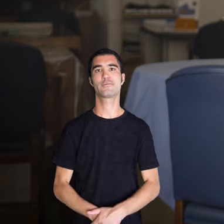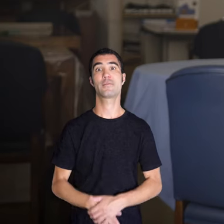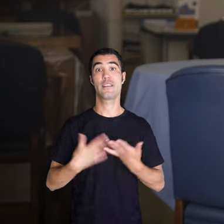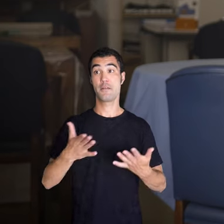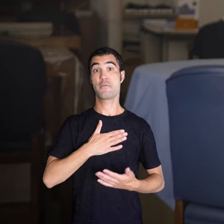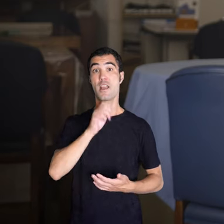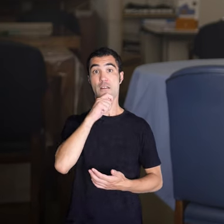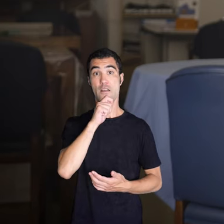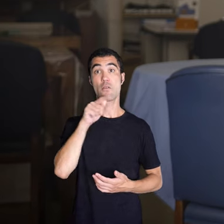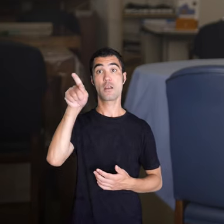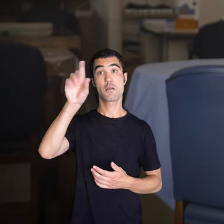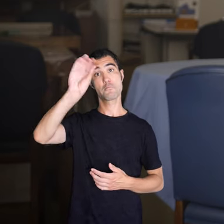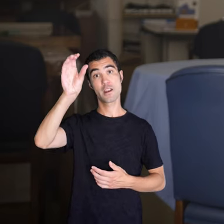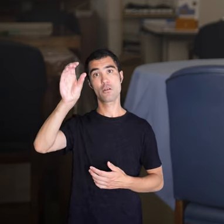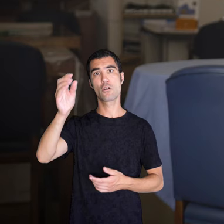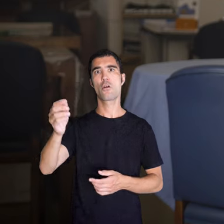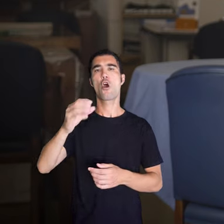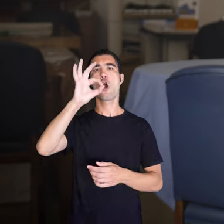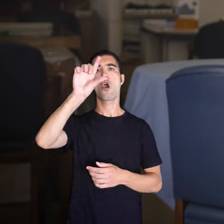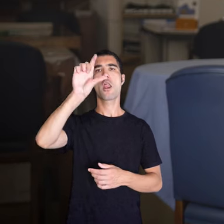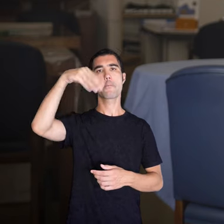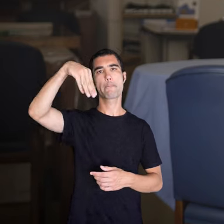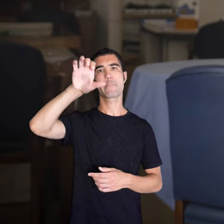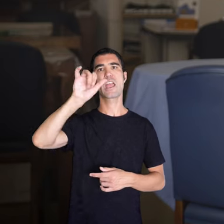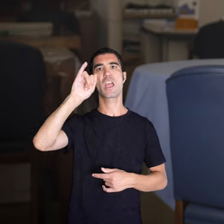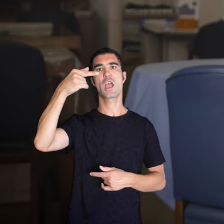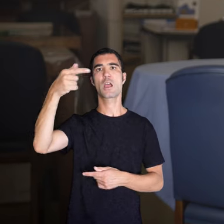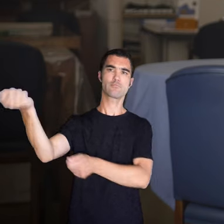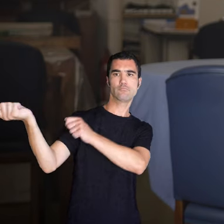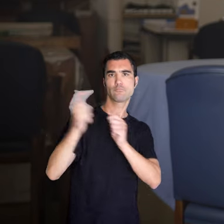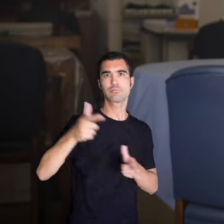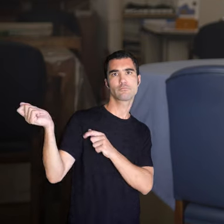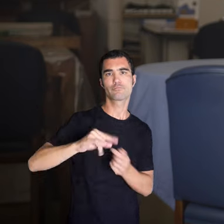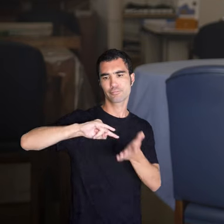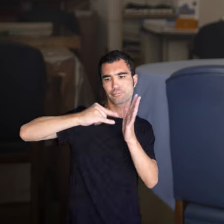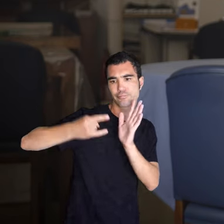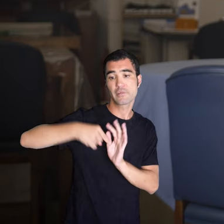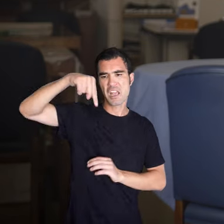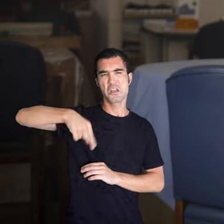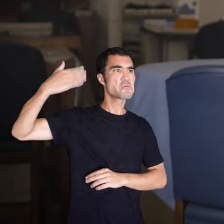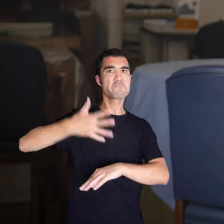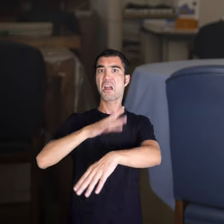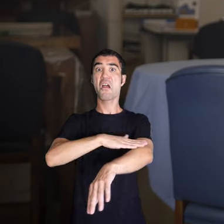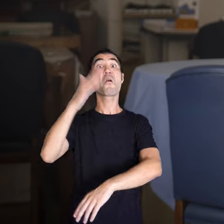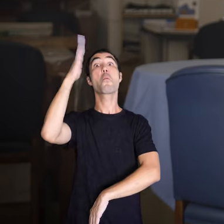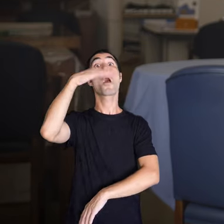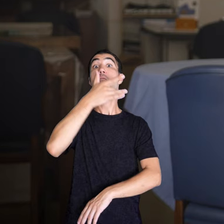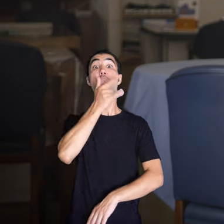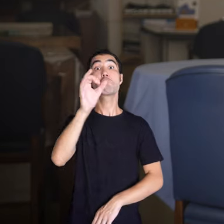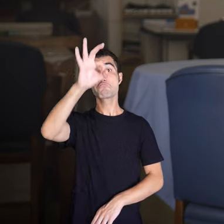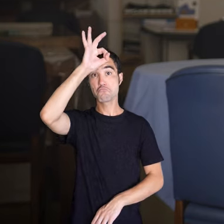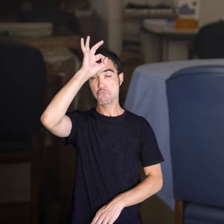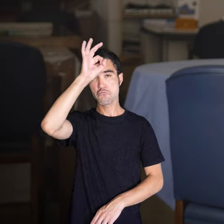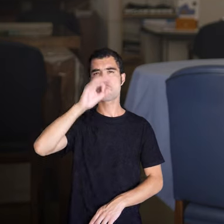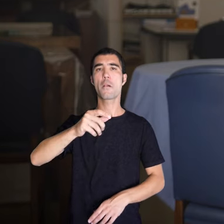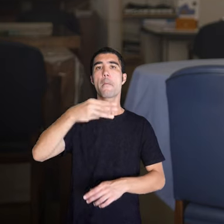I el meu predí de Menorca pues, va dur molt del maig cap aquí, que aquí jo crec que Mallorca sovint encara no se coneixia,